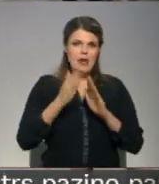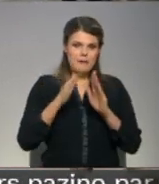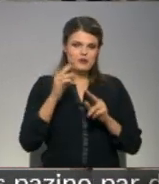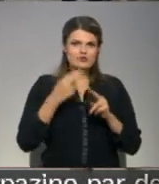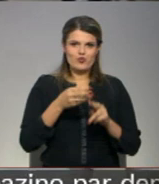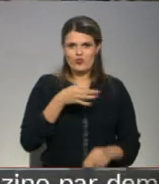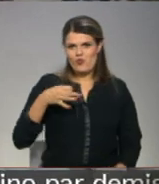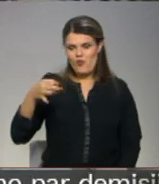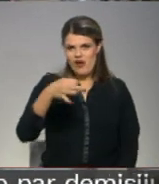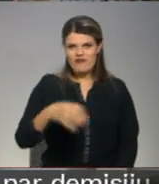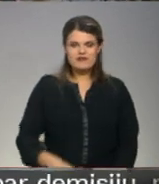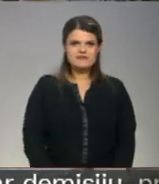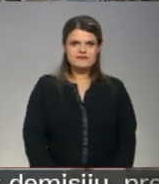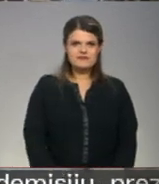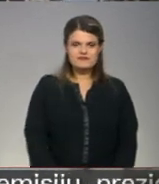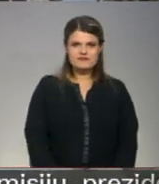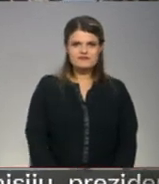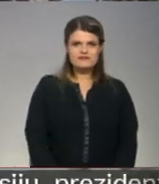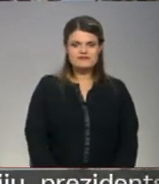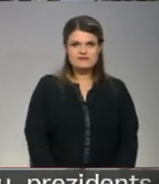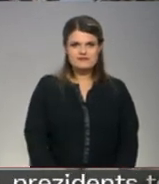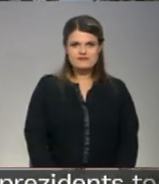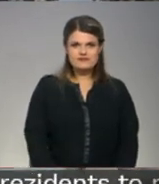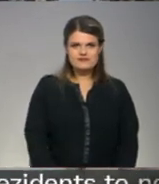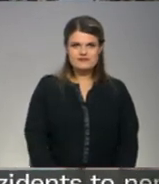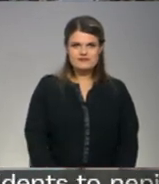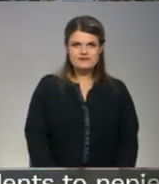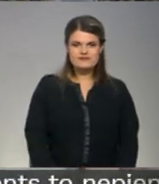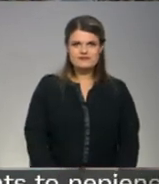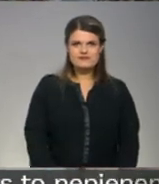novados. Sandra Leitāne, Andris Pāns, Zemgales reģionālā televīzija.